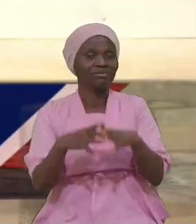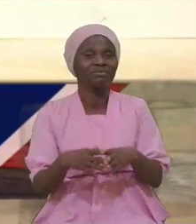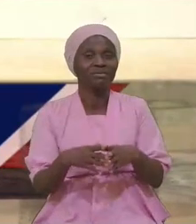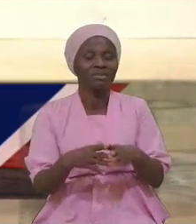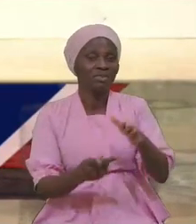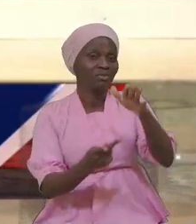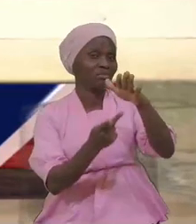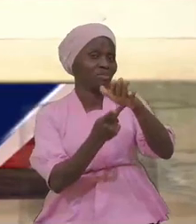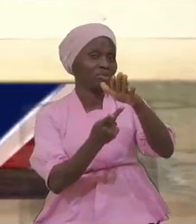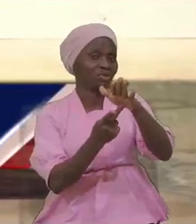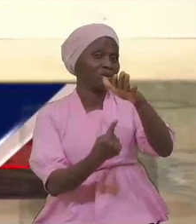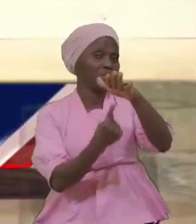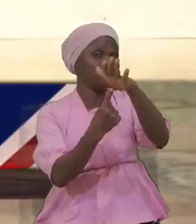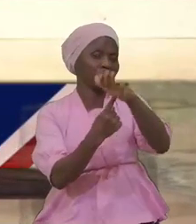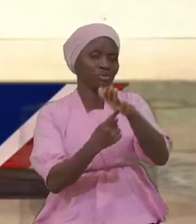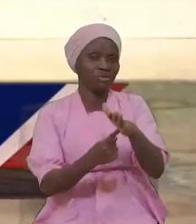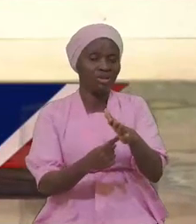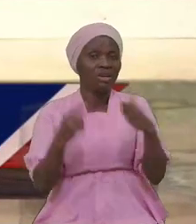Oh, vraiment.